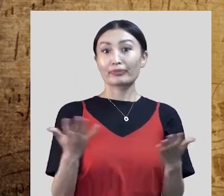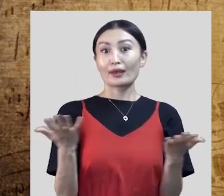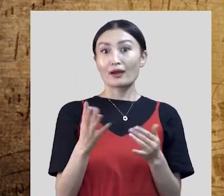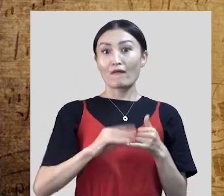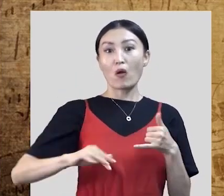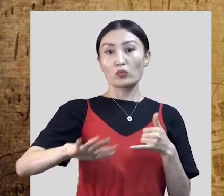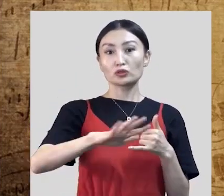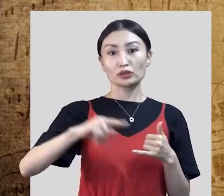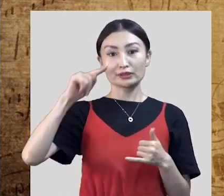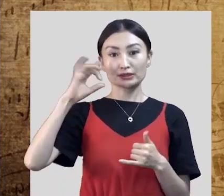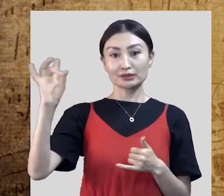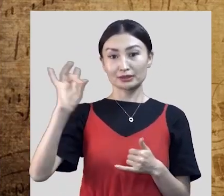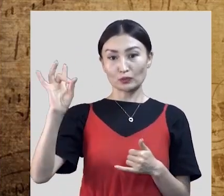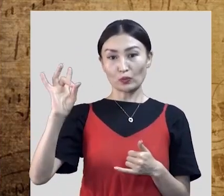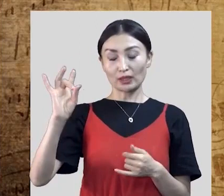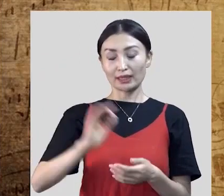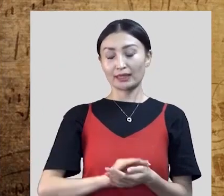Какова площадь Кыргызской республики?